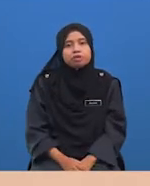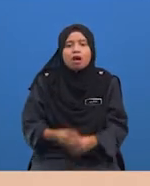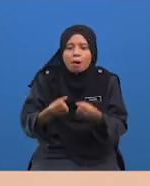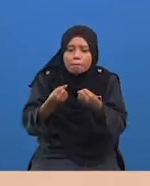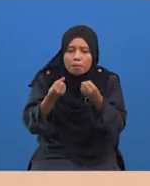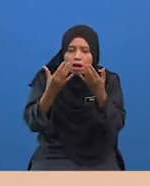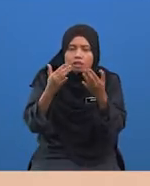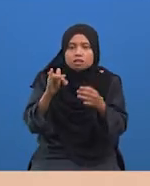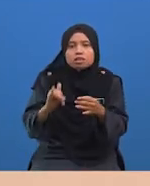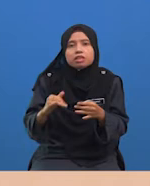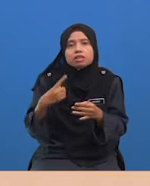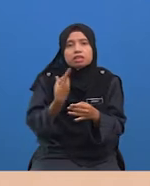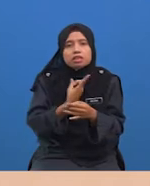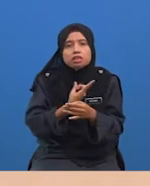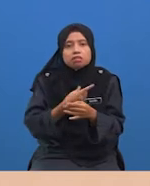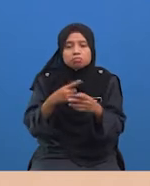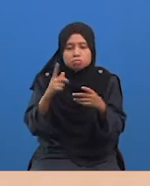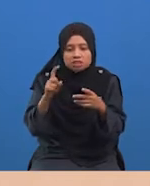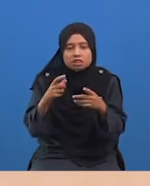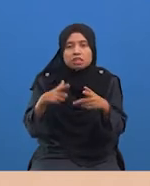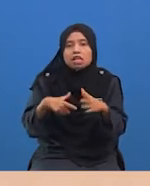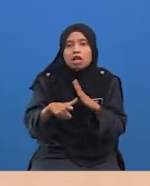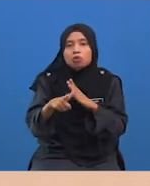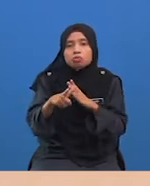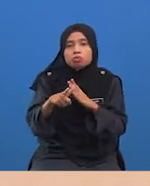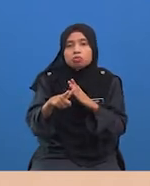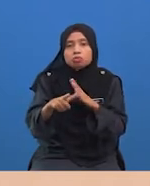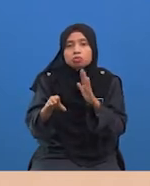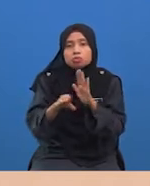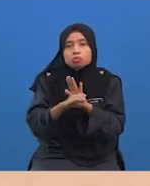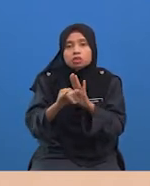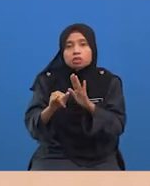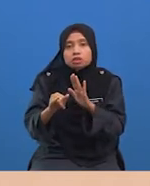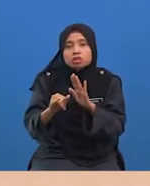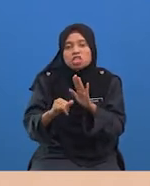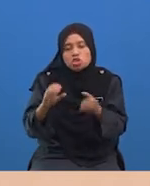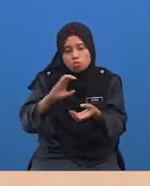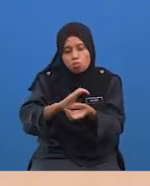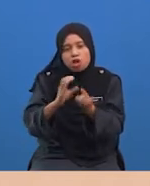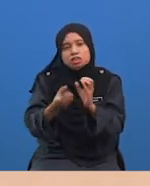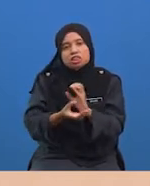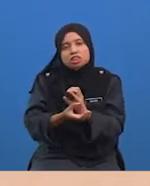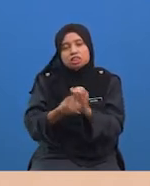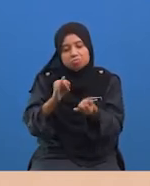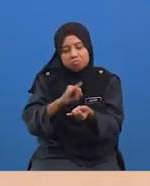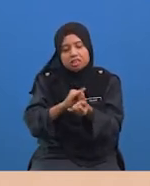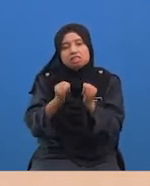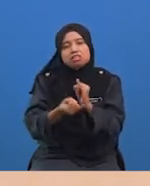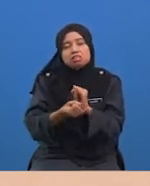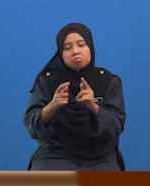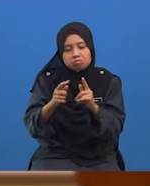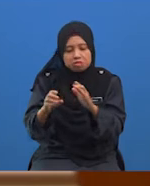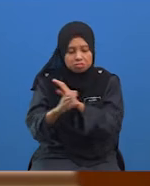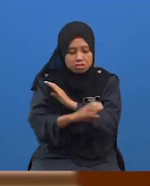Banyak yang kita perlu lalui, terutamanya dari segi keadaan cuaca dan iklim di negara